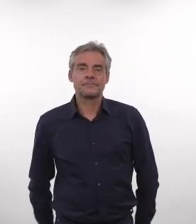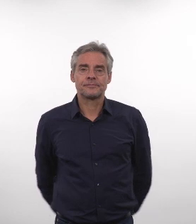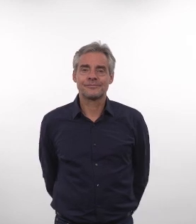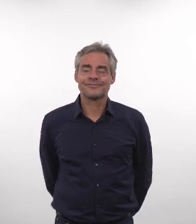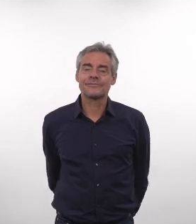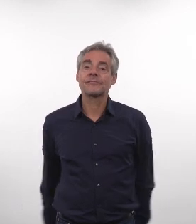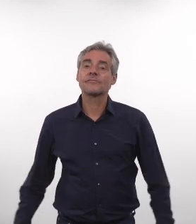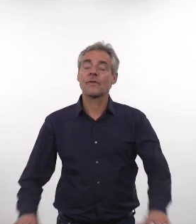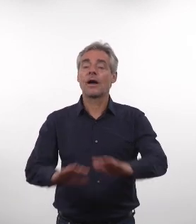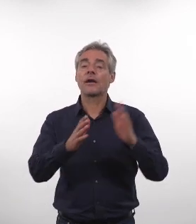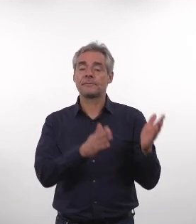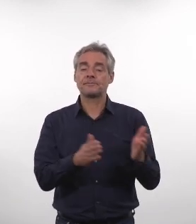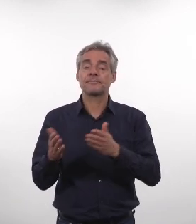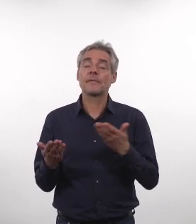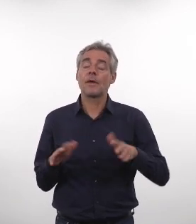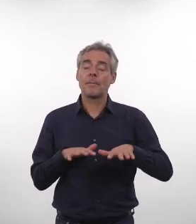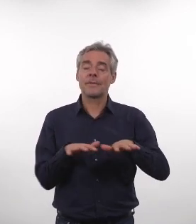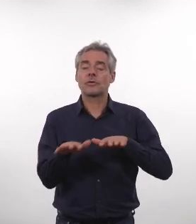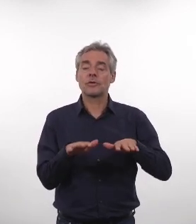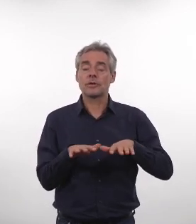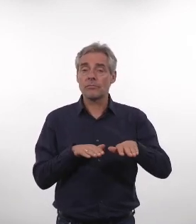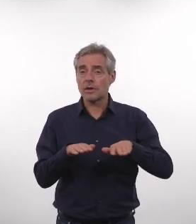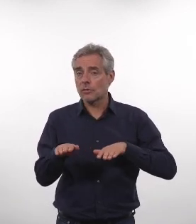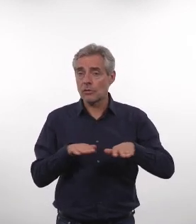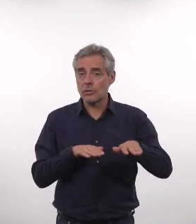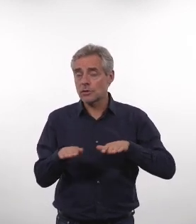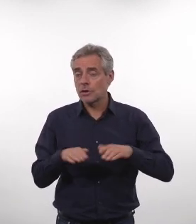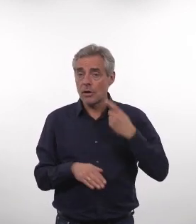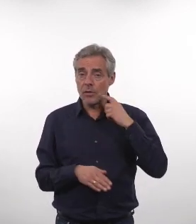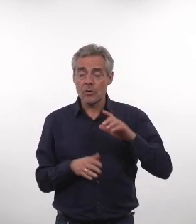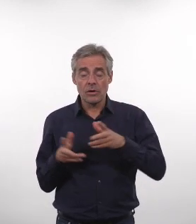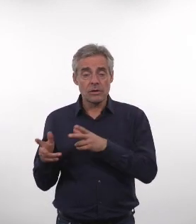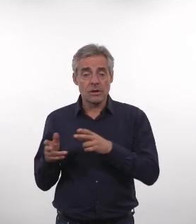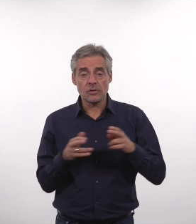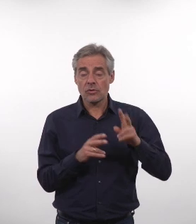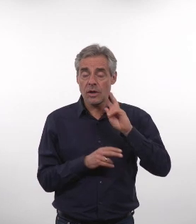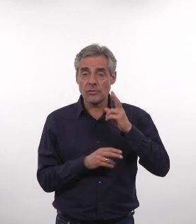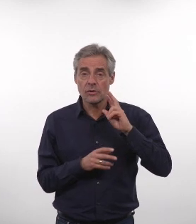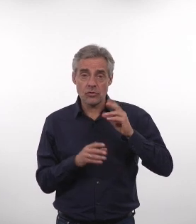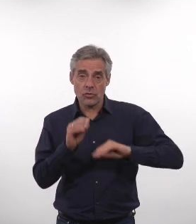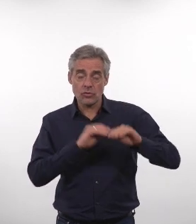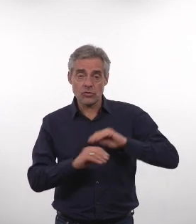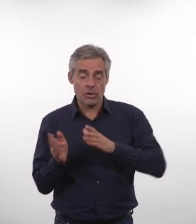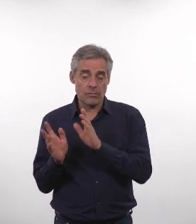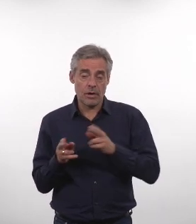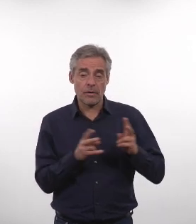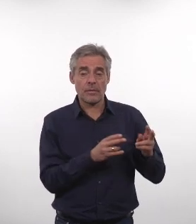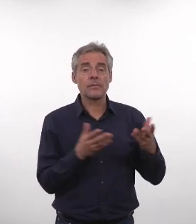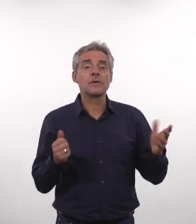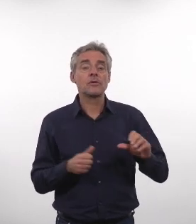Donc, au niveau de la méthodologie, pour les différentes séquences de l'habituation aux soins, donc